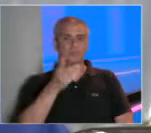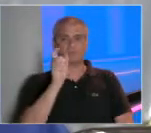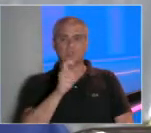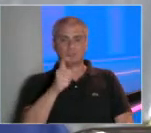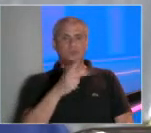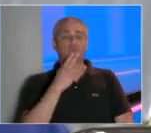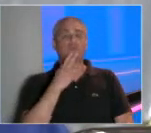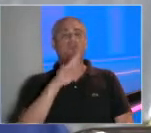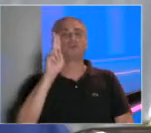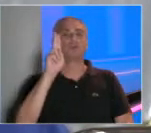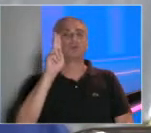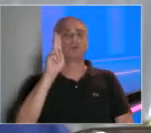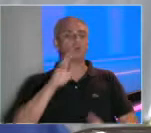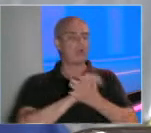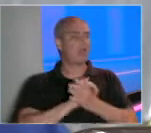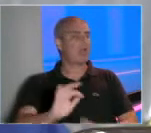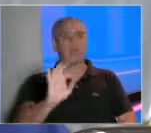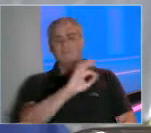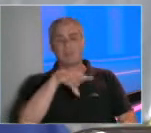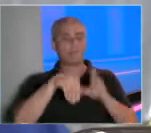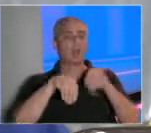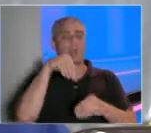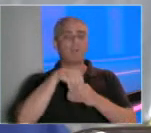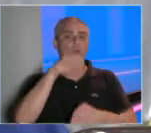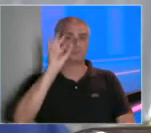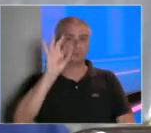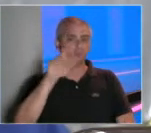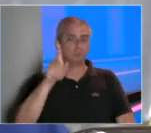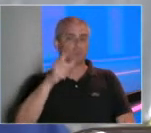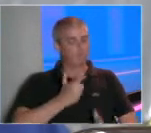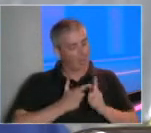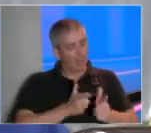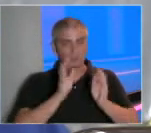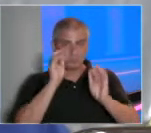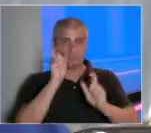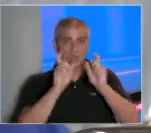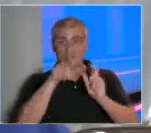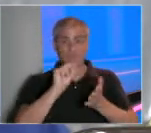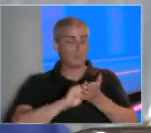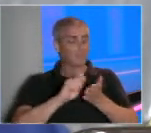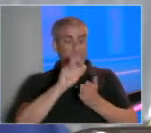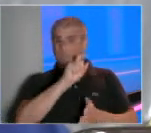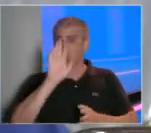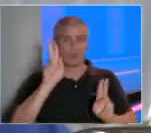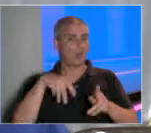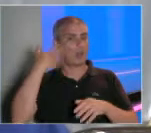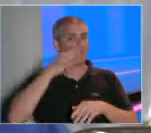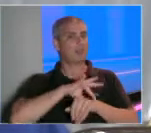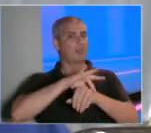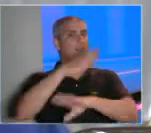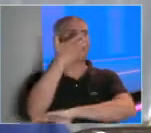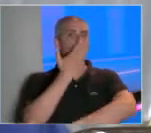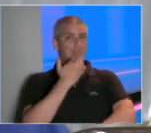אנשים שנשבעו לחבריהם, לבוחריהם, שהם ילחמו כדי שאדם עם כתבי אישום לא יוכל לנהל את